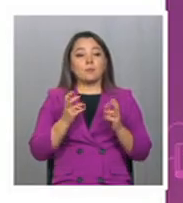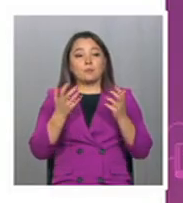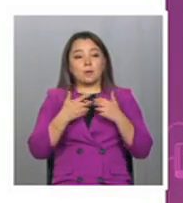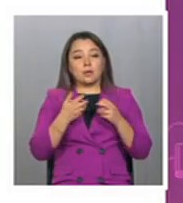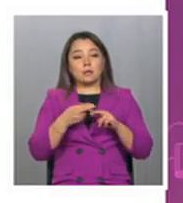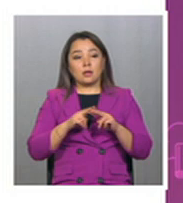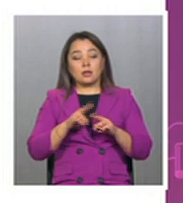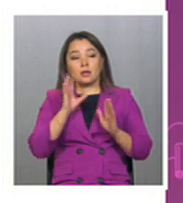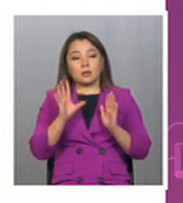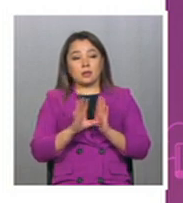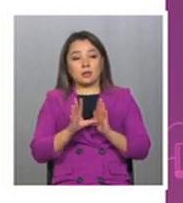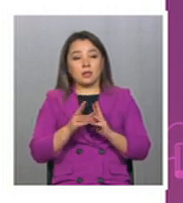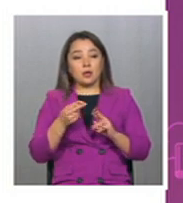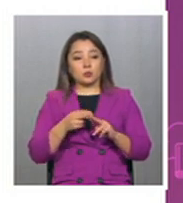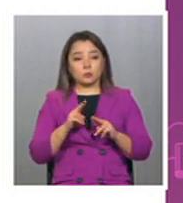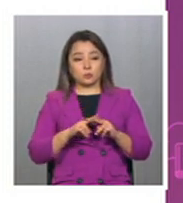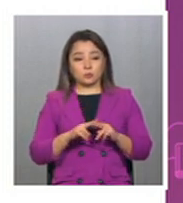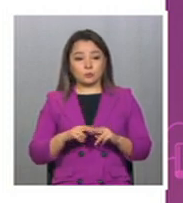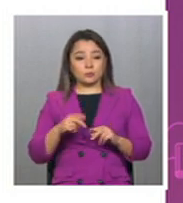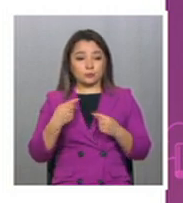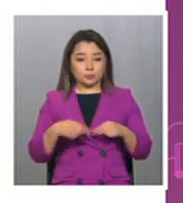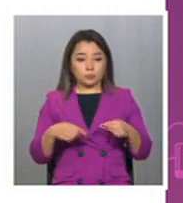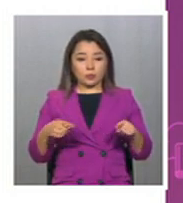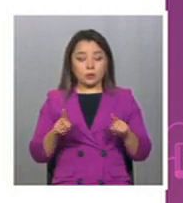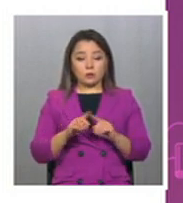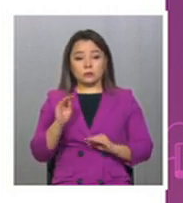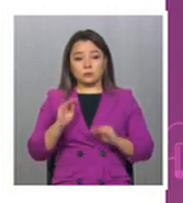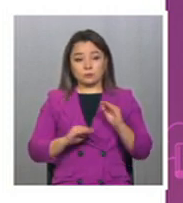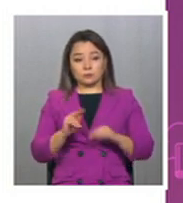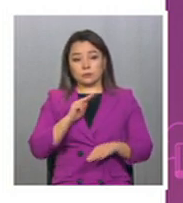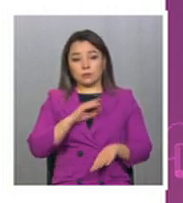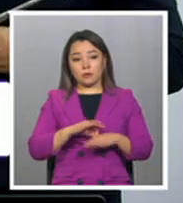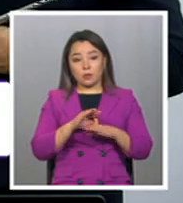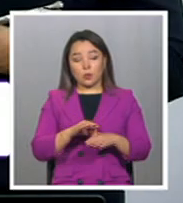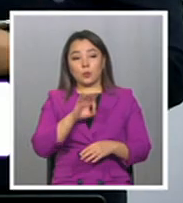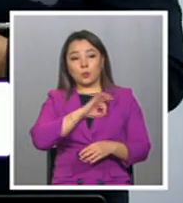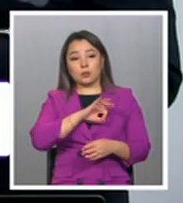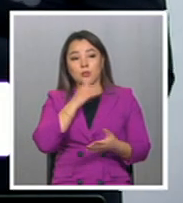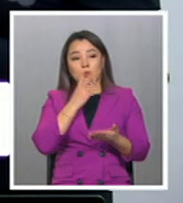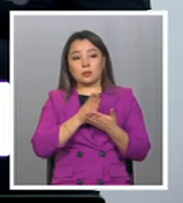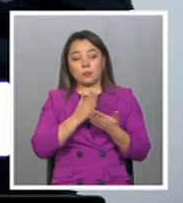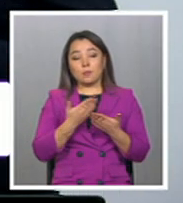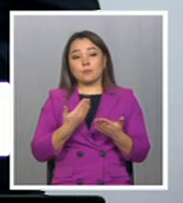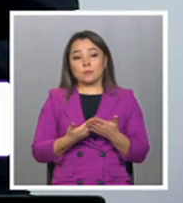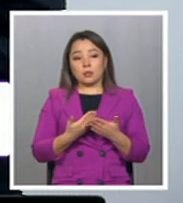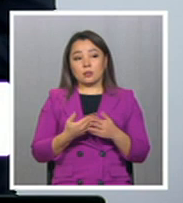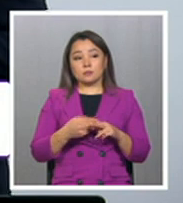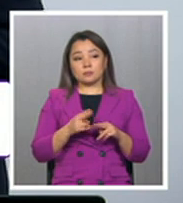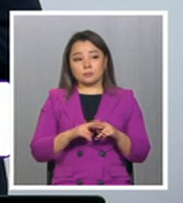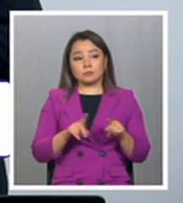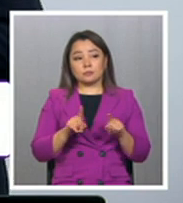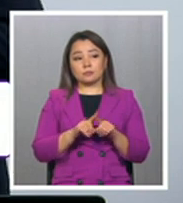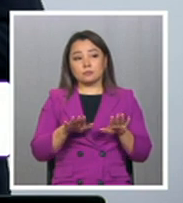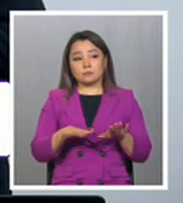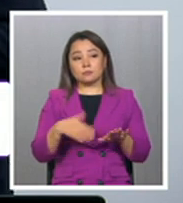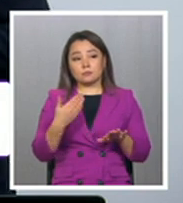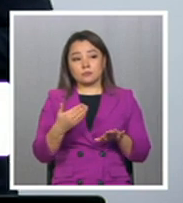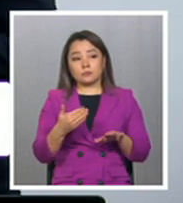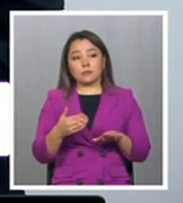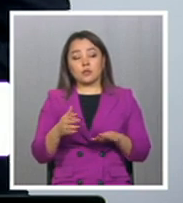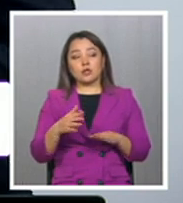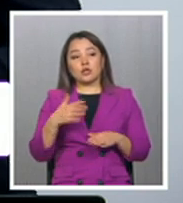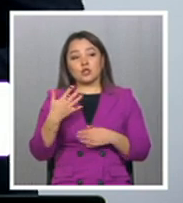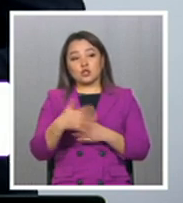энергияны бұл әртүрлі заттар жасауда қолданылады. Мысалы, мына жерде